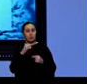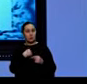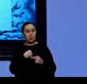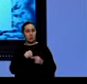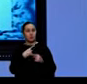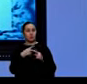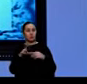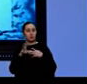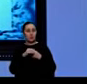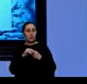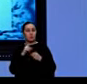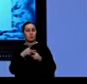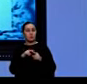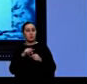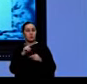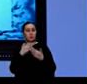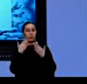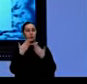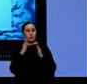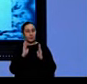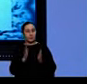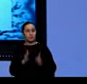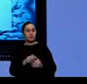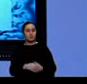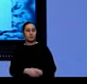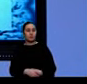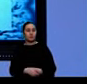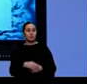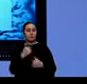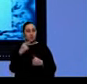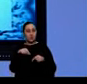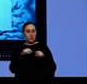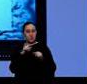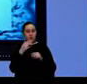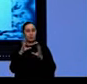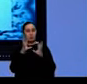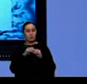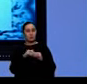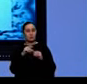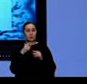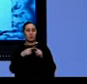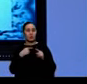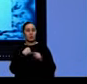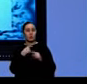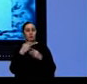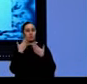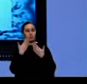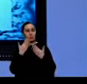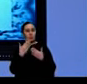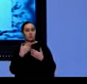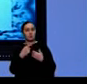мен билан биргаликда ўқиймиз. Сиз ҳам қўшилиб ярим овозда ўқинг.